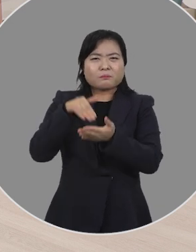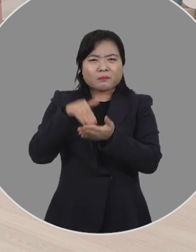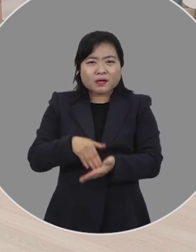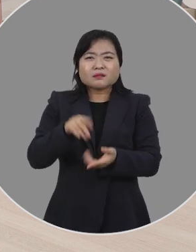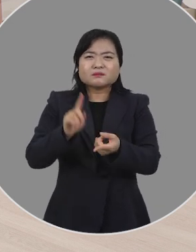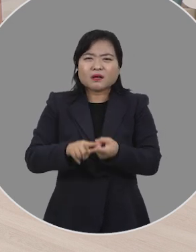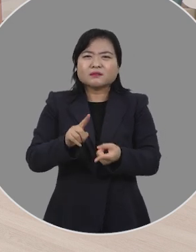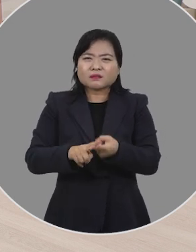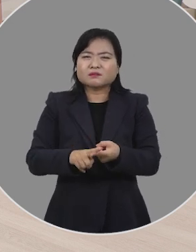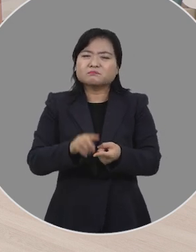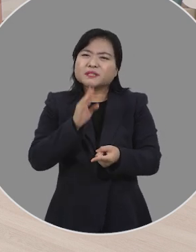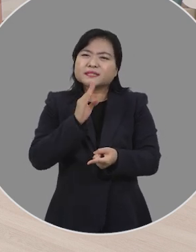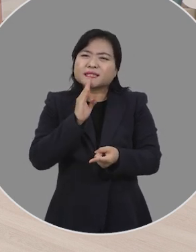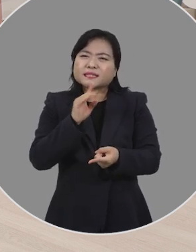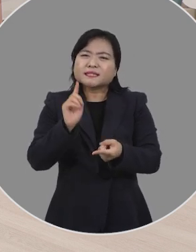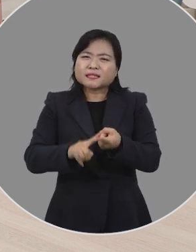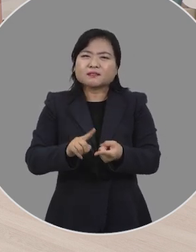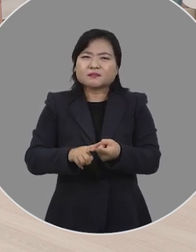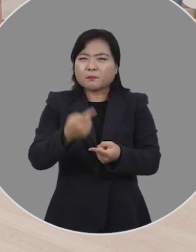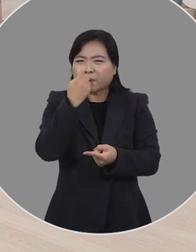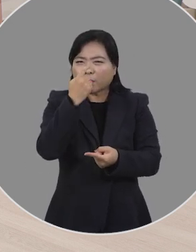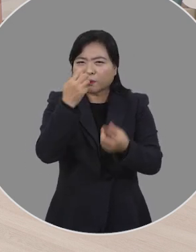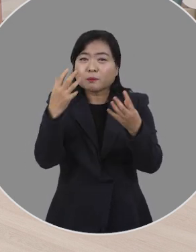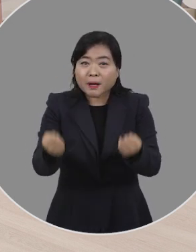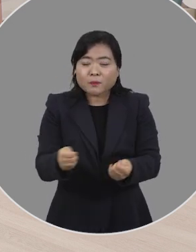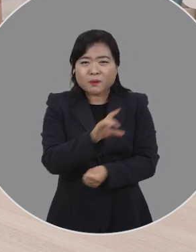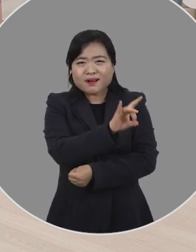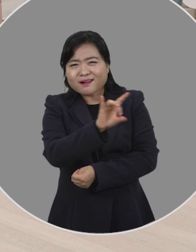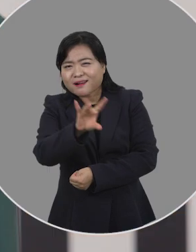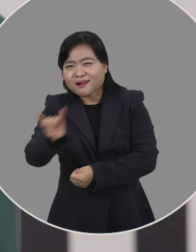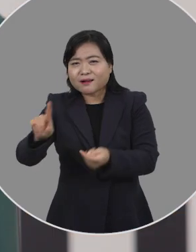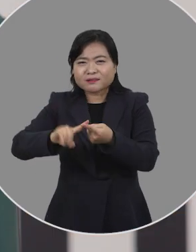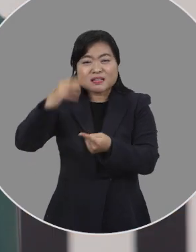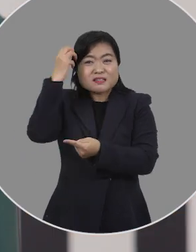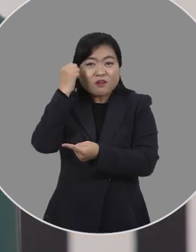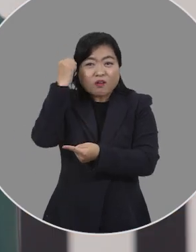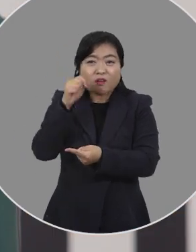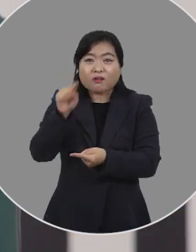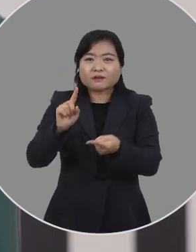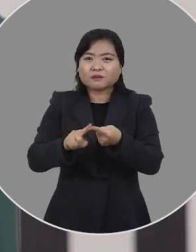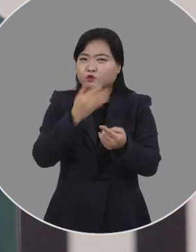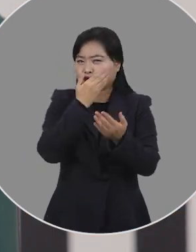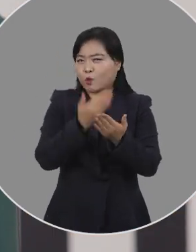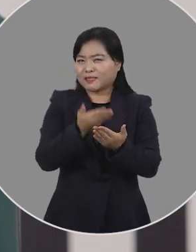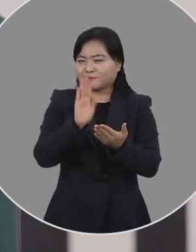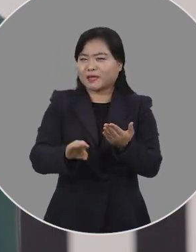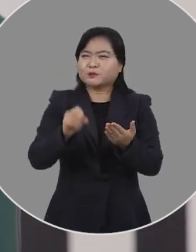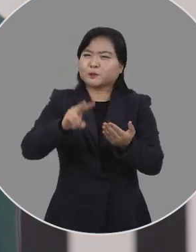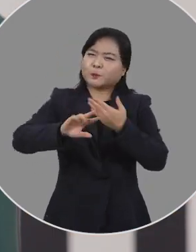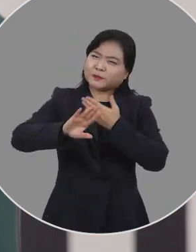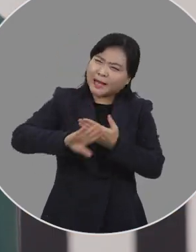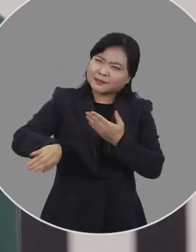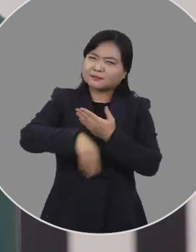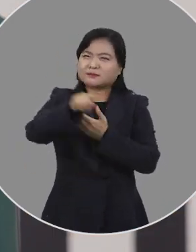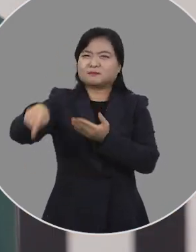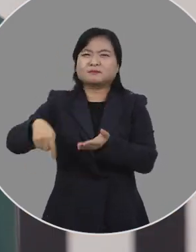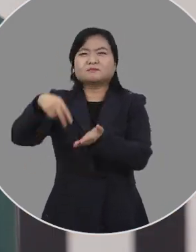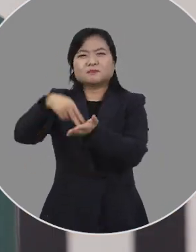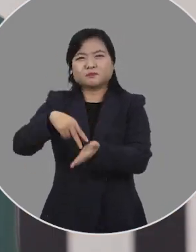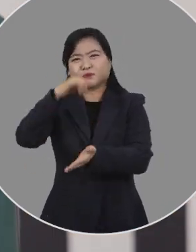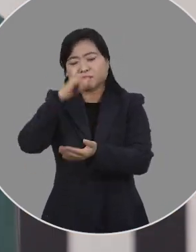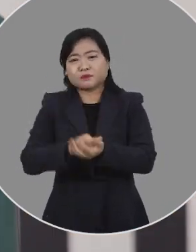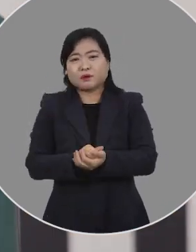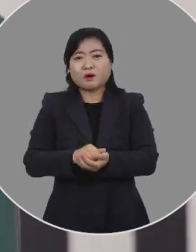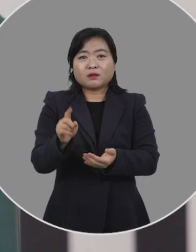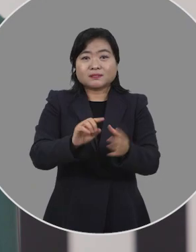많고 한 명 한 명 진지하게 기억하겠다는 건 아주 중요한 건데 또 다른 측면도 있다는 것이죠. 그래서 우리가 어떤